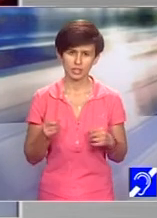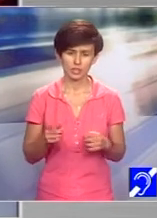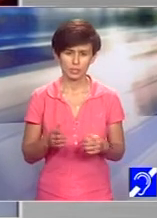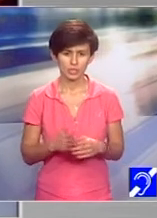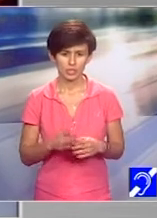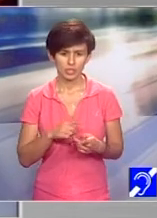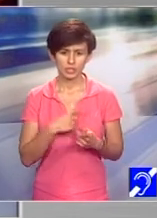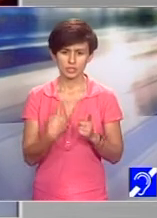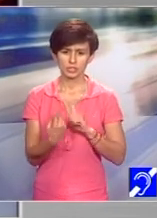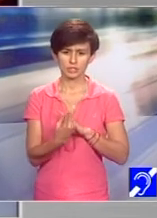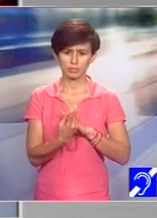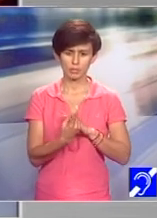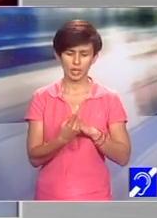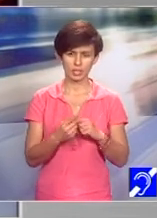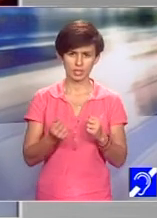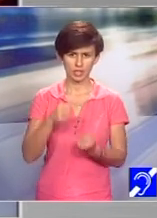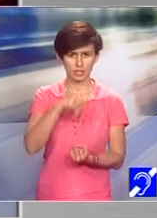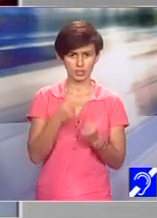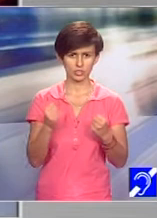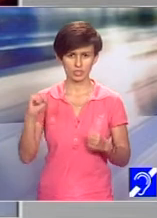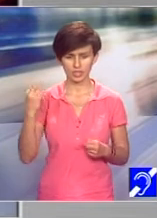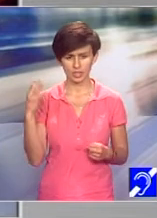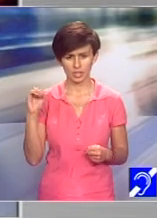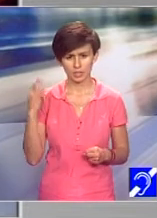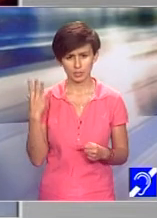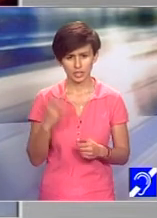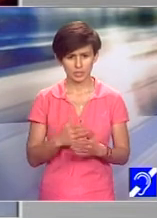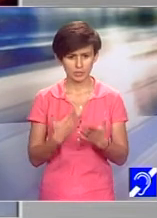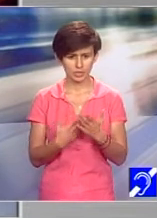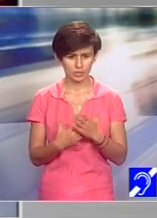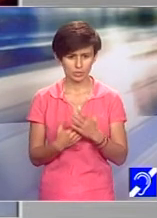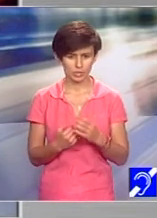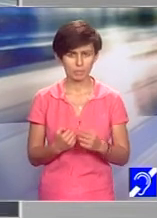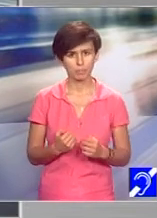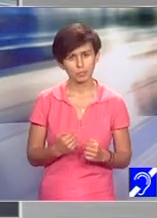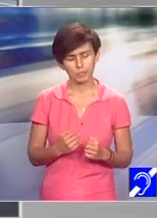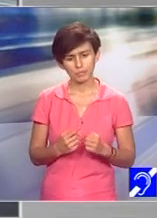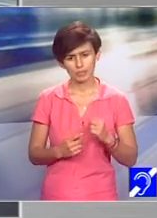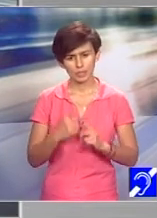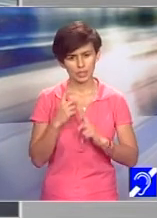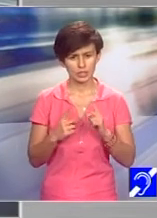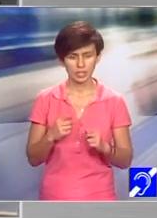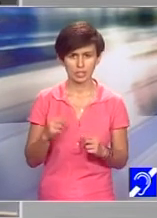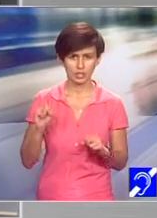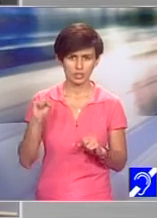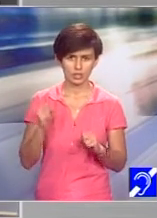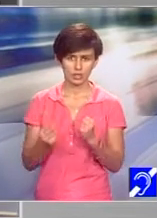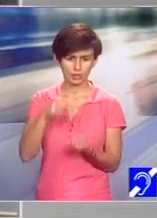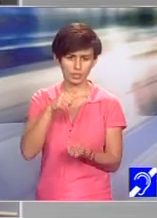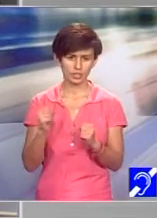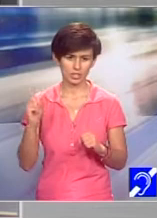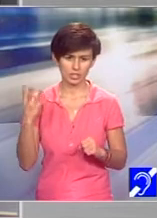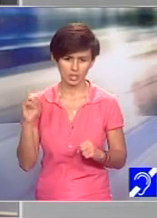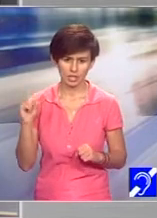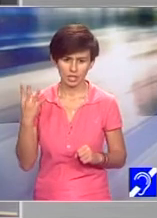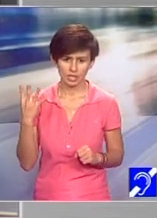auto, deoarece când ai tras o ambulanță pe dreapta, 20 de pacienți vor suferi în 24 de ore. O